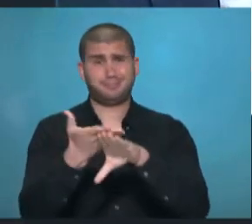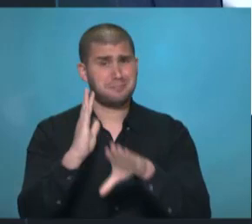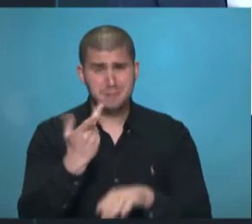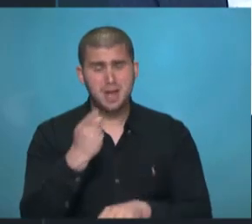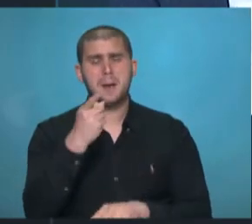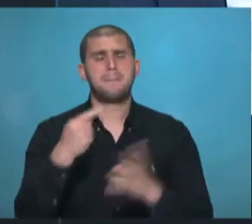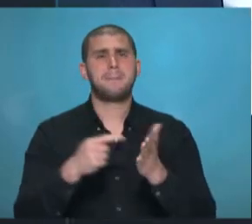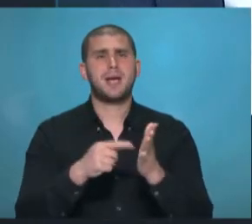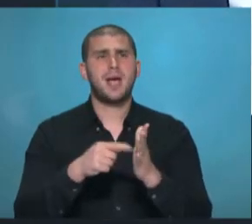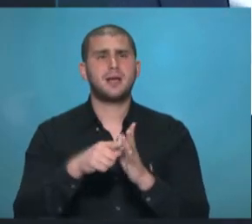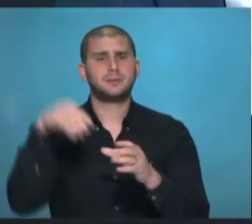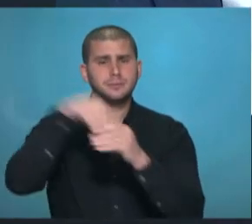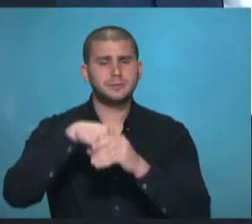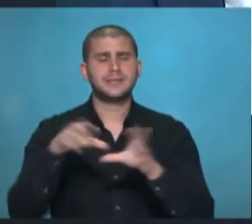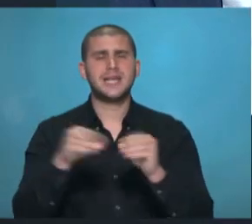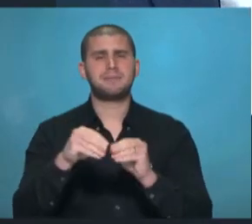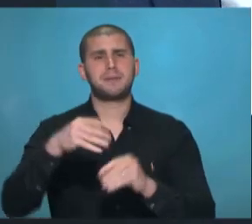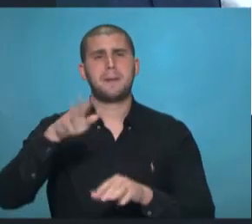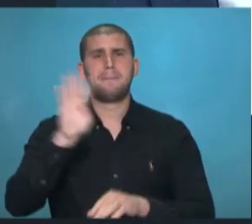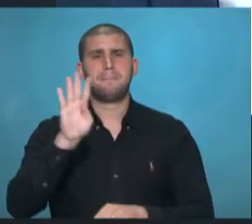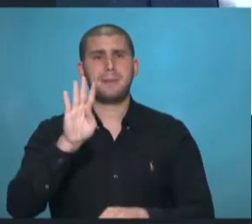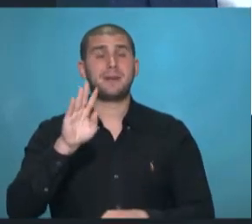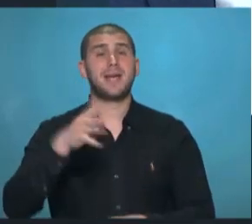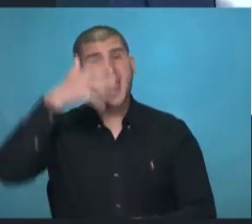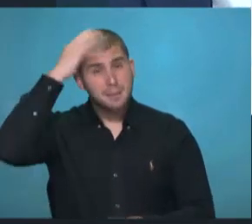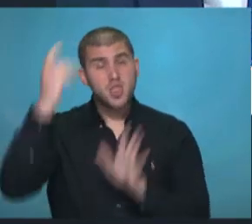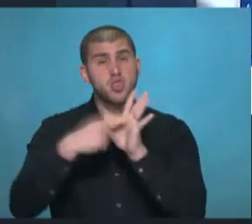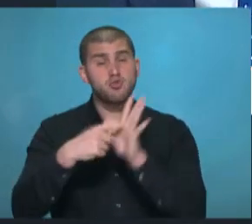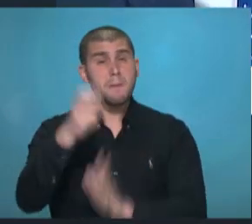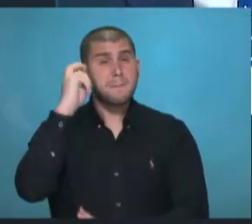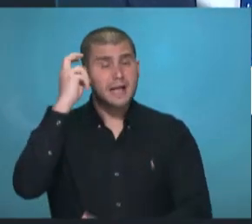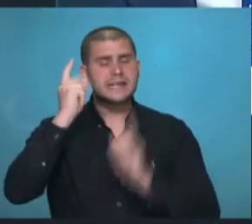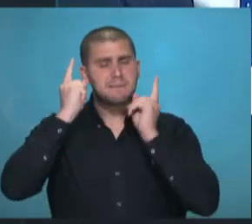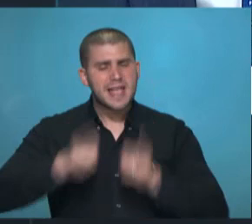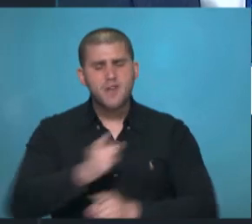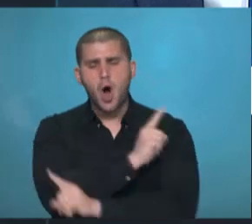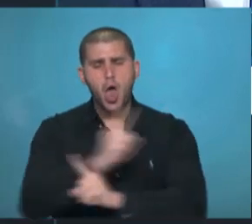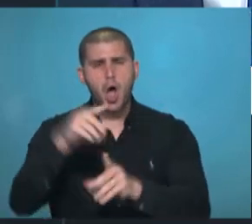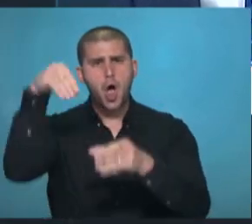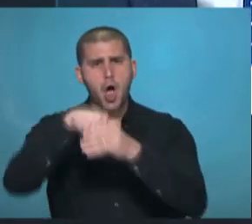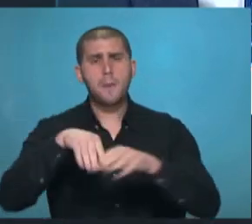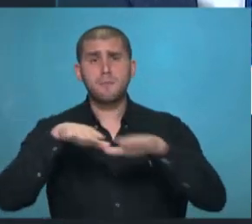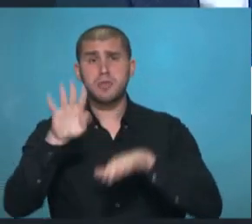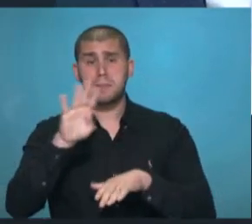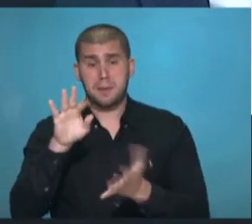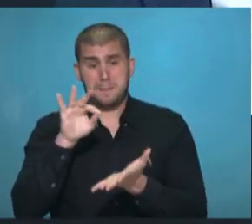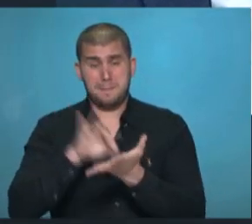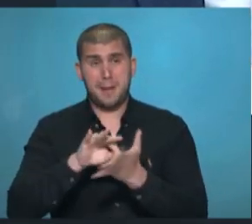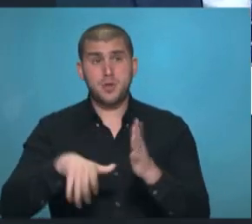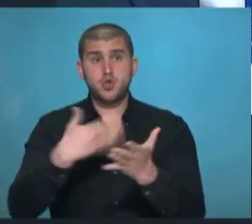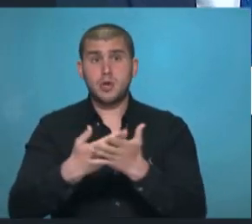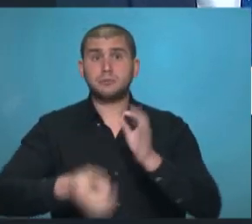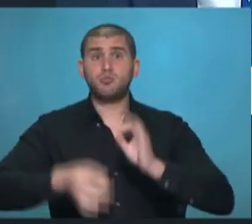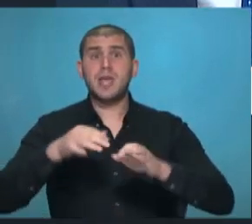עניין הישיבה בממשלת נתניהו. לפיד דורש מגנץ התחייבות לא לשבת בממשלת נתניהו, החל מהרגע שהיועץ המשפטי